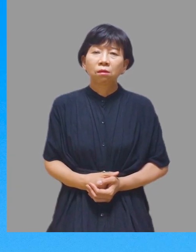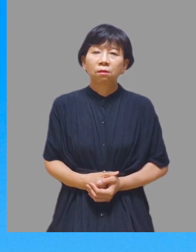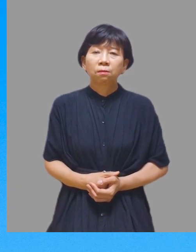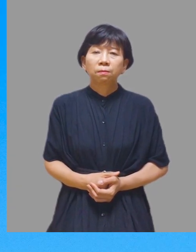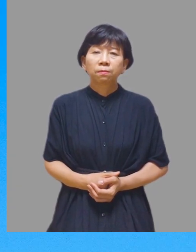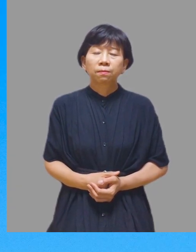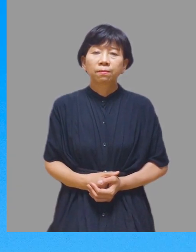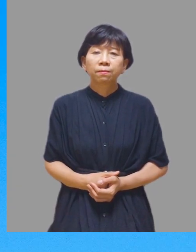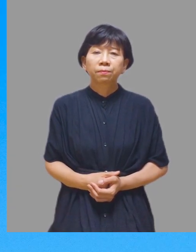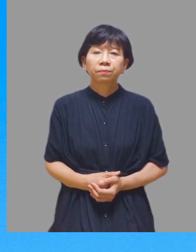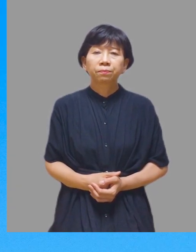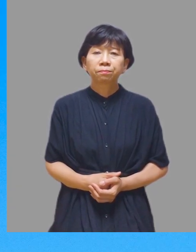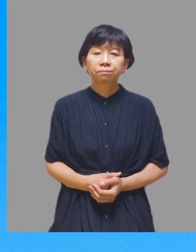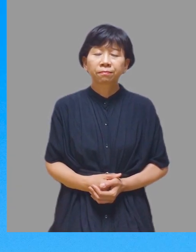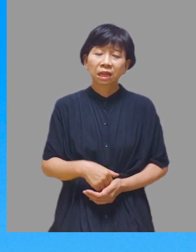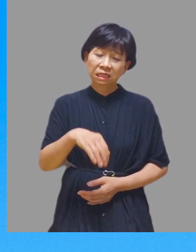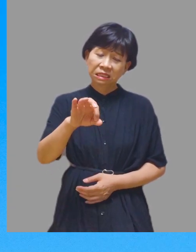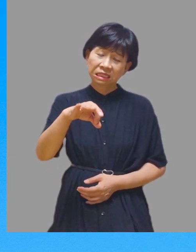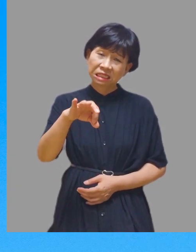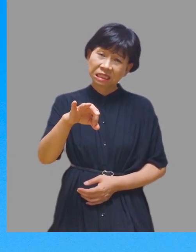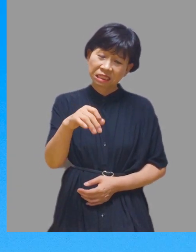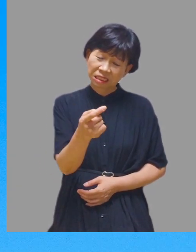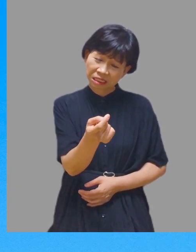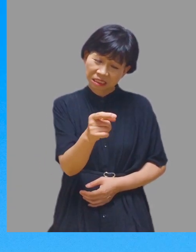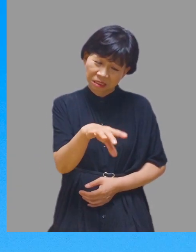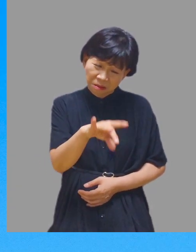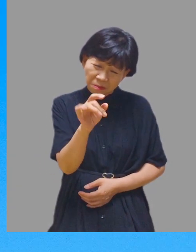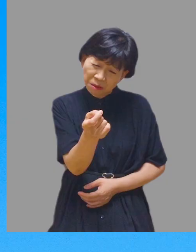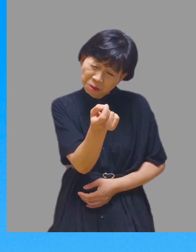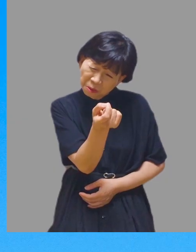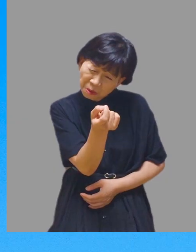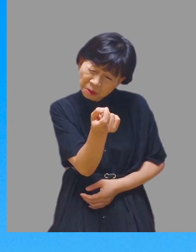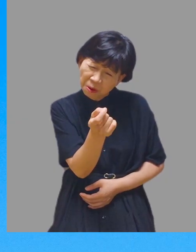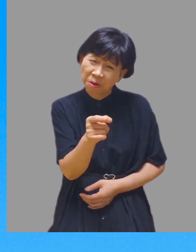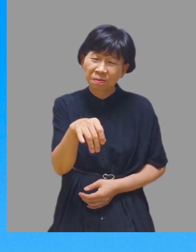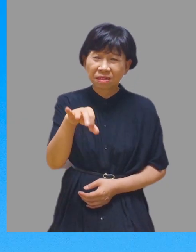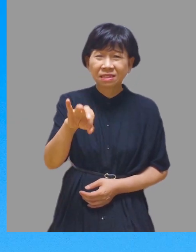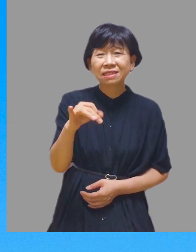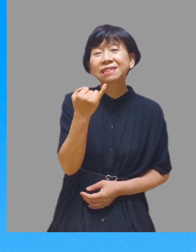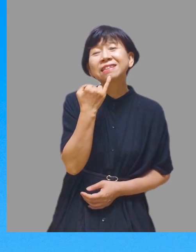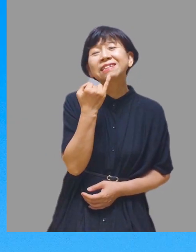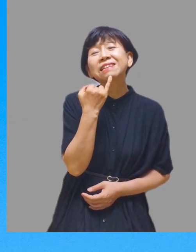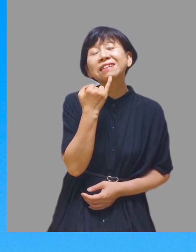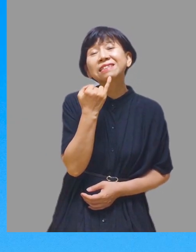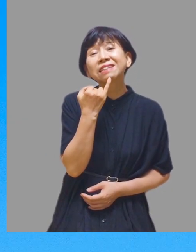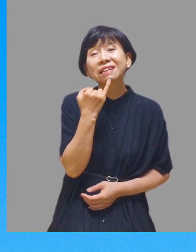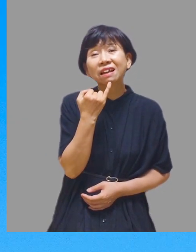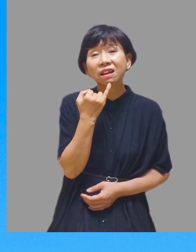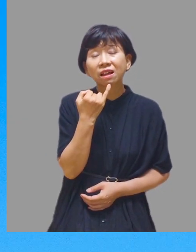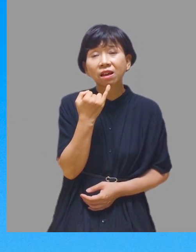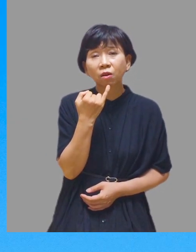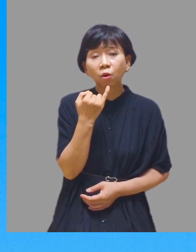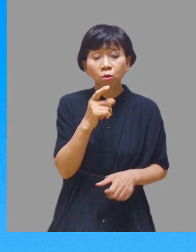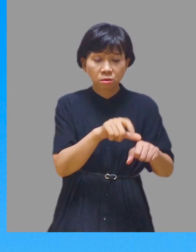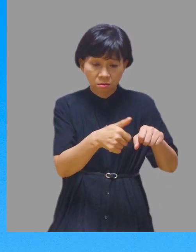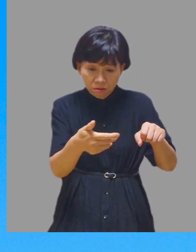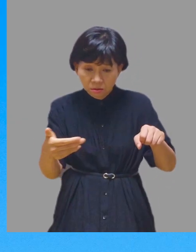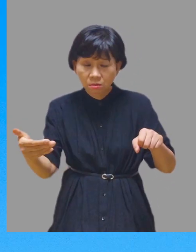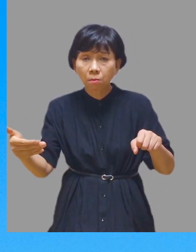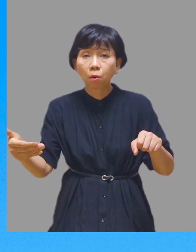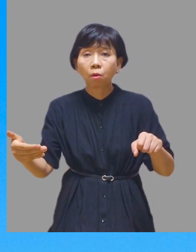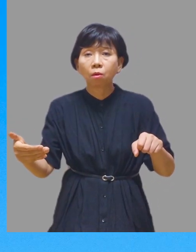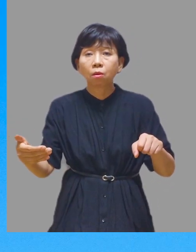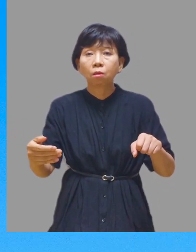거죠. 여러분, 아무것도 아닌 것처럼 보이지만 그렇게 성벽과 외벽이 아무리 두꺼워도